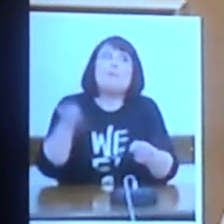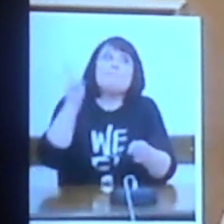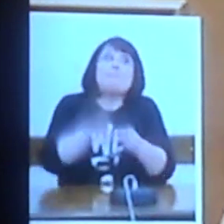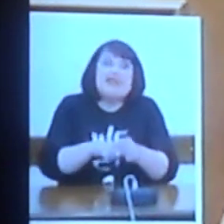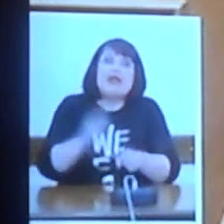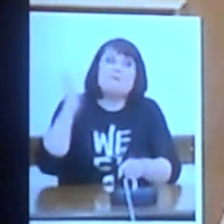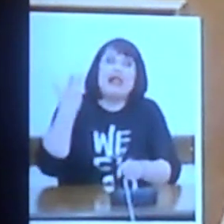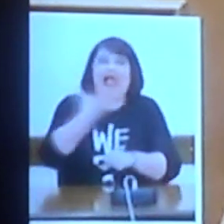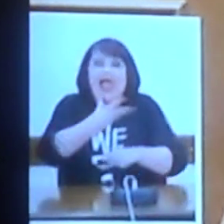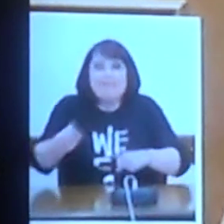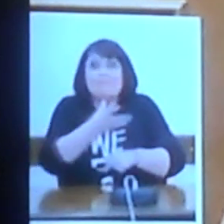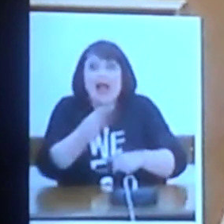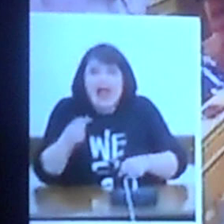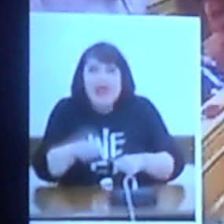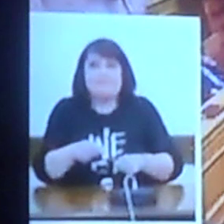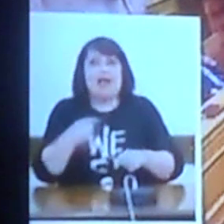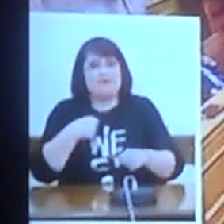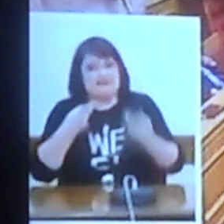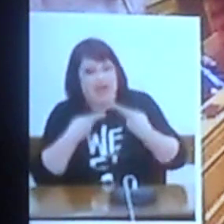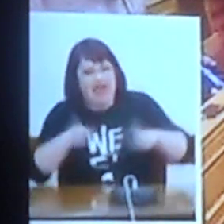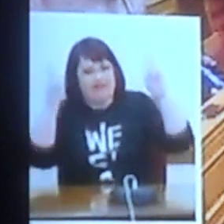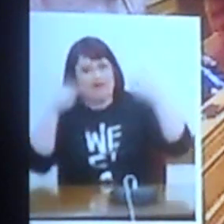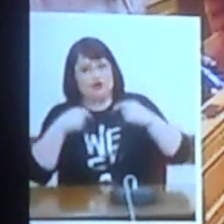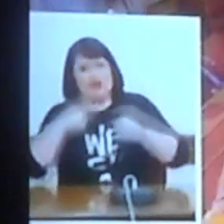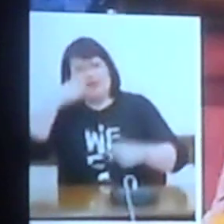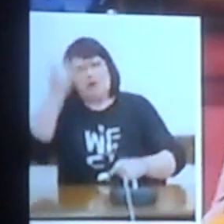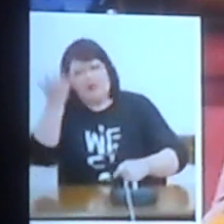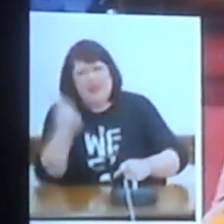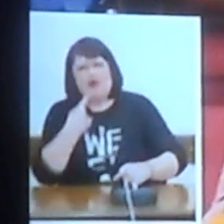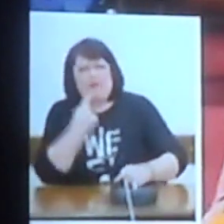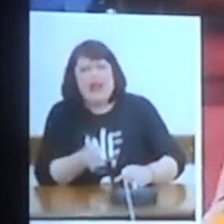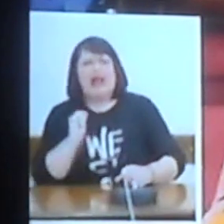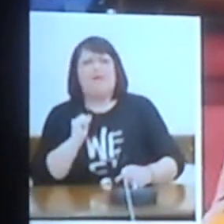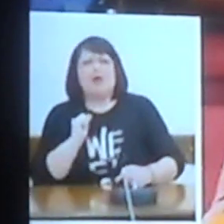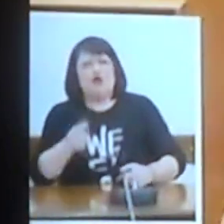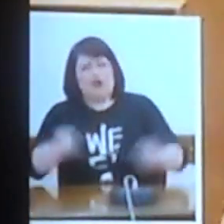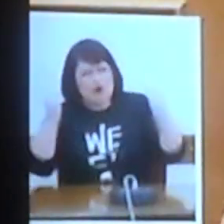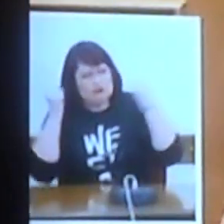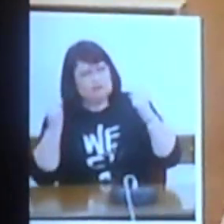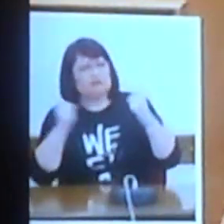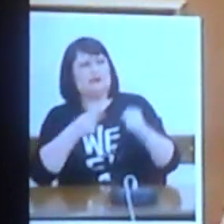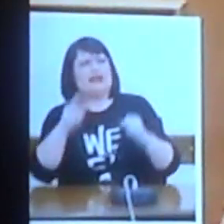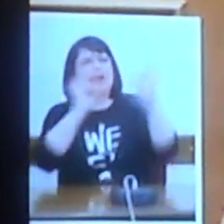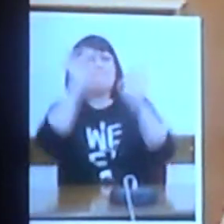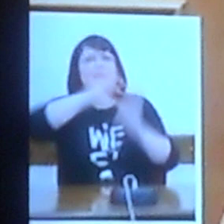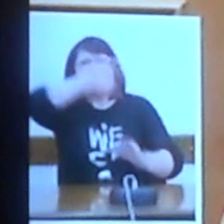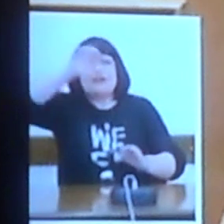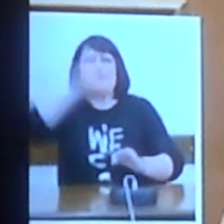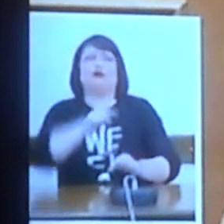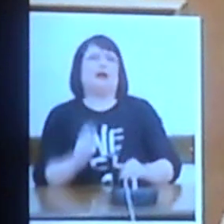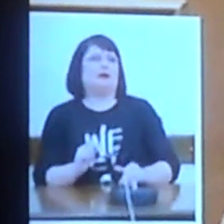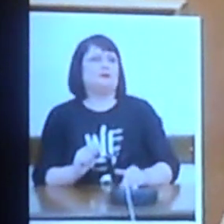εμείς σήμερα. Δεν έχουμε το δικαίωμα να λέμε είμαστε πατριώτες και να ανεχόμαστε βόρεια ψευτομακεδονία. Τελεία,